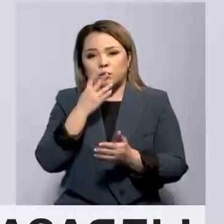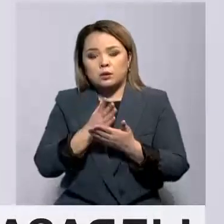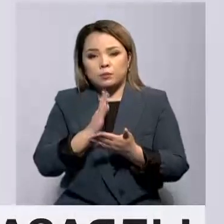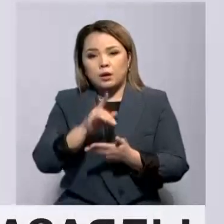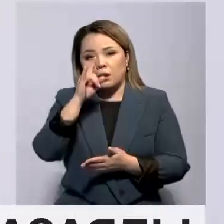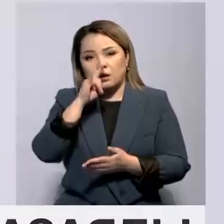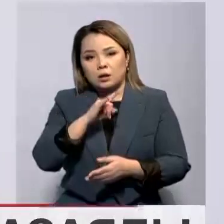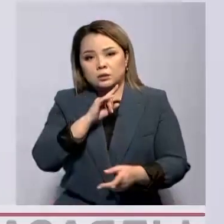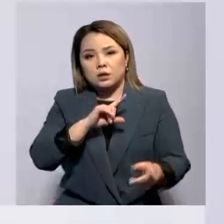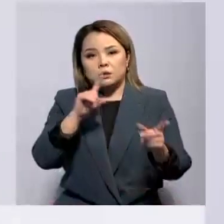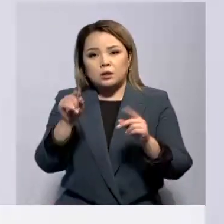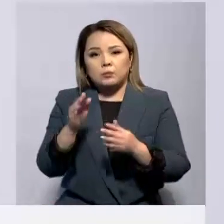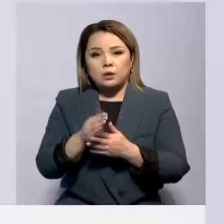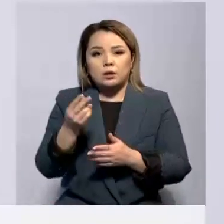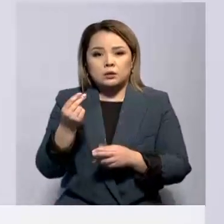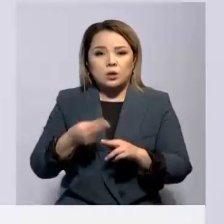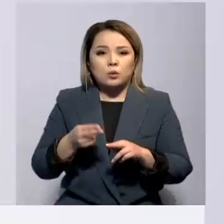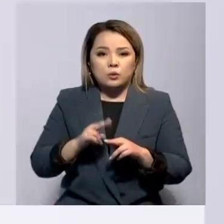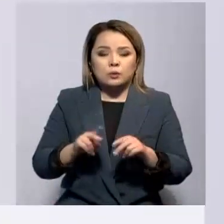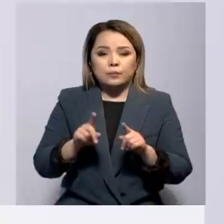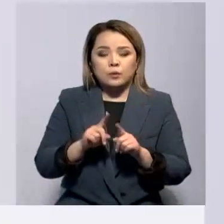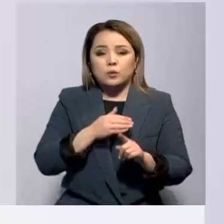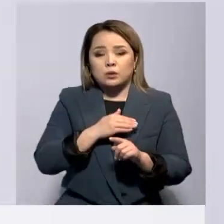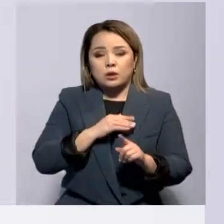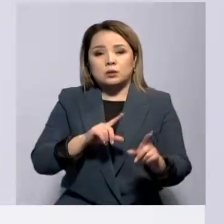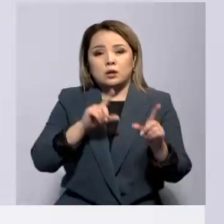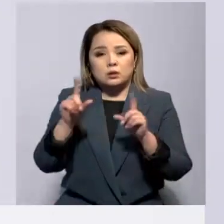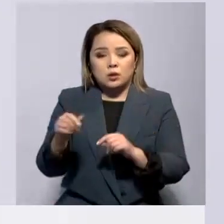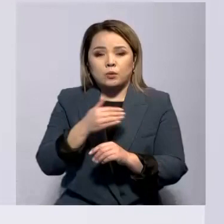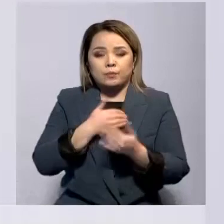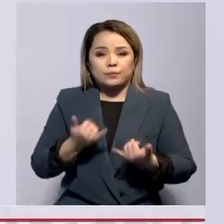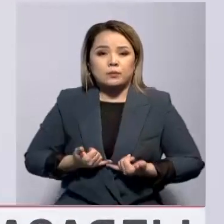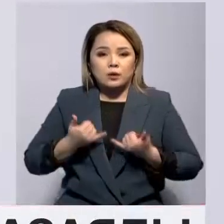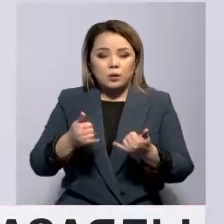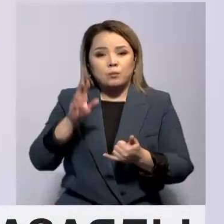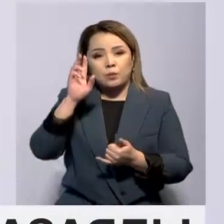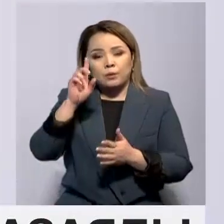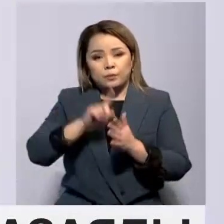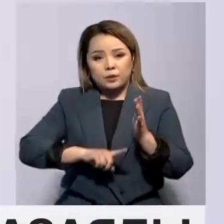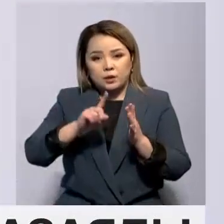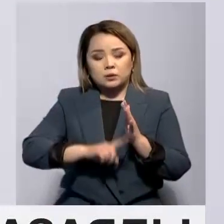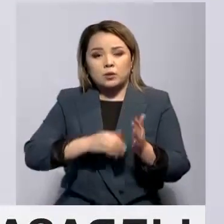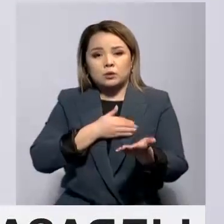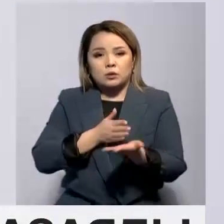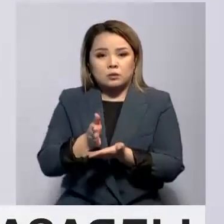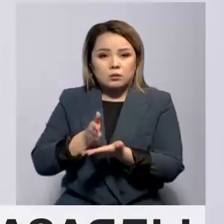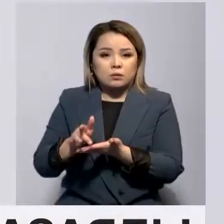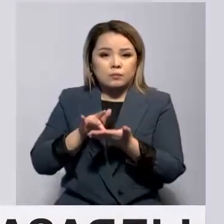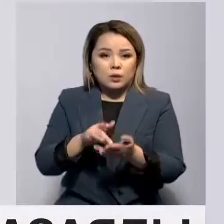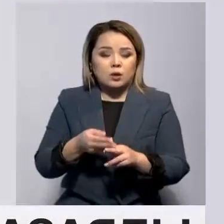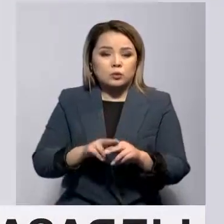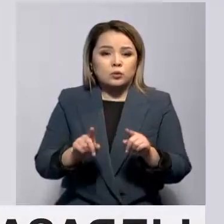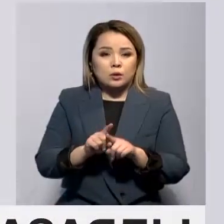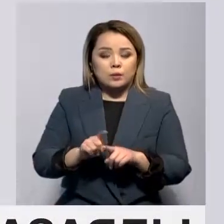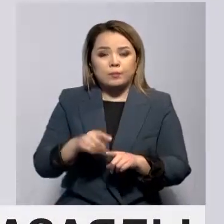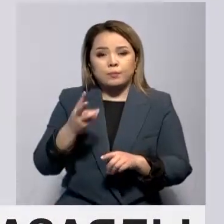Қазақстаннан келетін қажыларға барынша жағдайын жақсартуға өз тарапымыздан ұсынысымызды білдірдік.